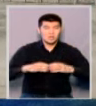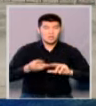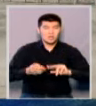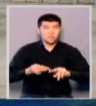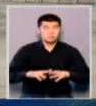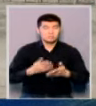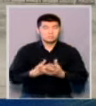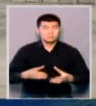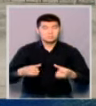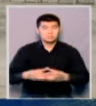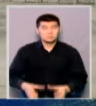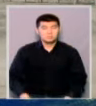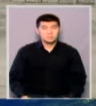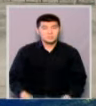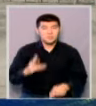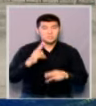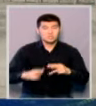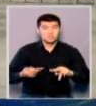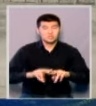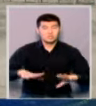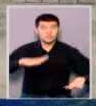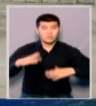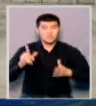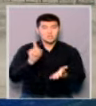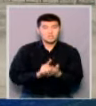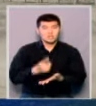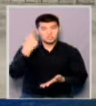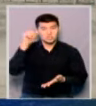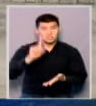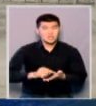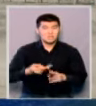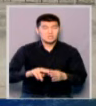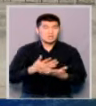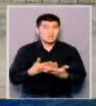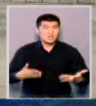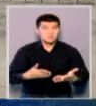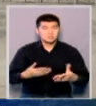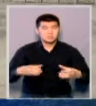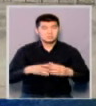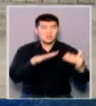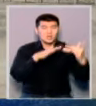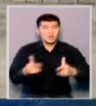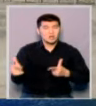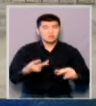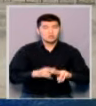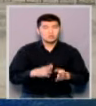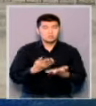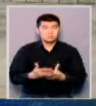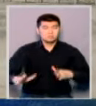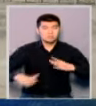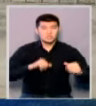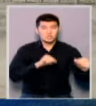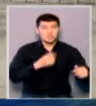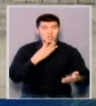также к общевоинским уставам. К завершению они будут должны знать элементы из тактической подготовки,